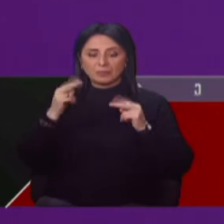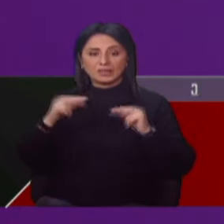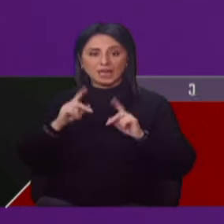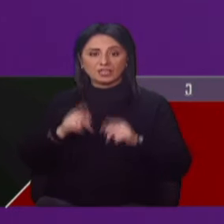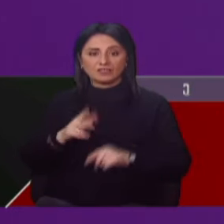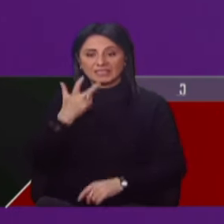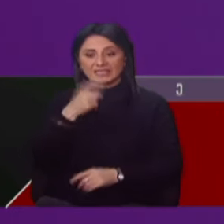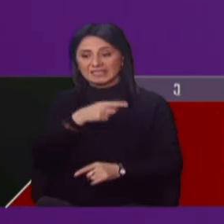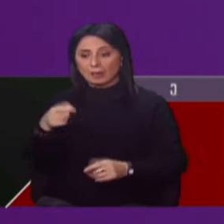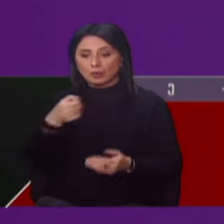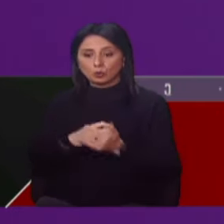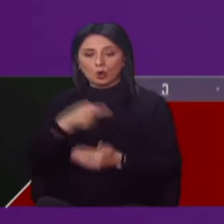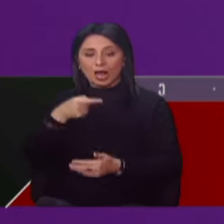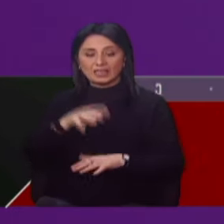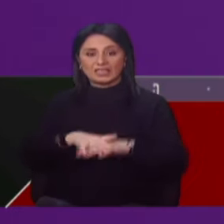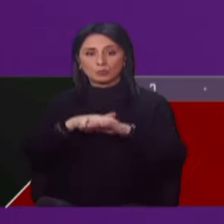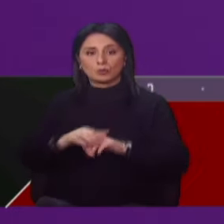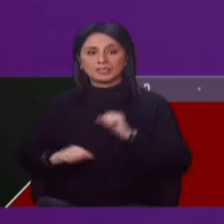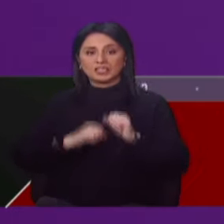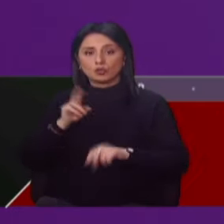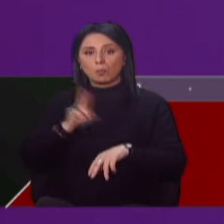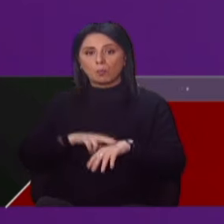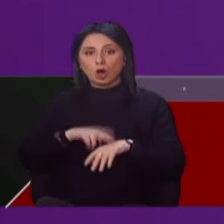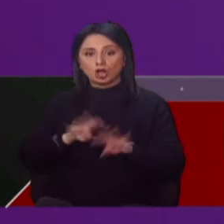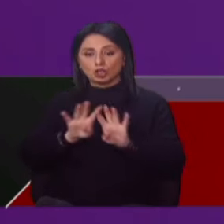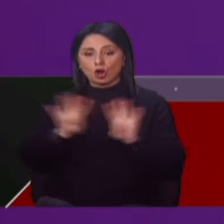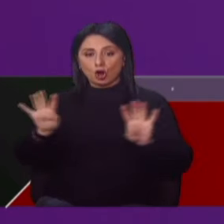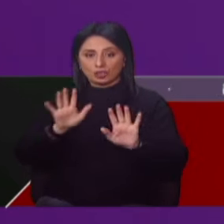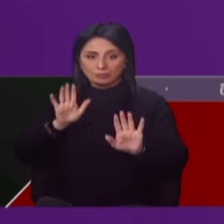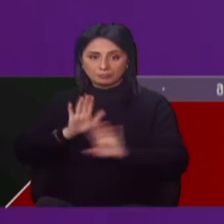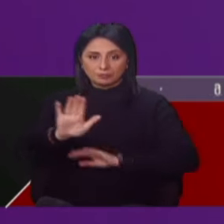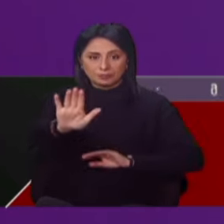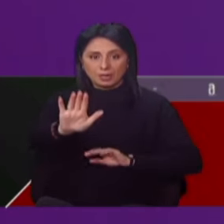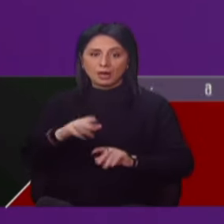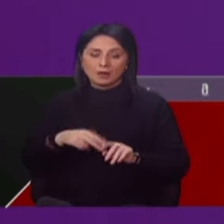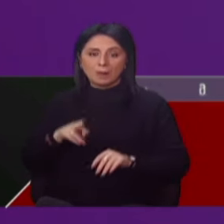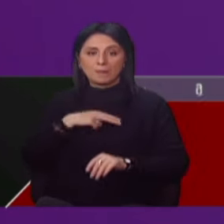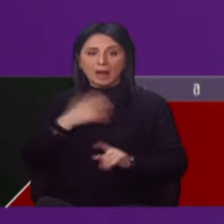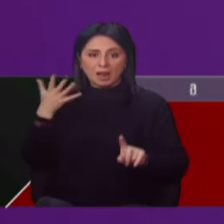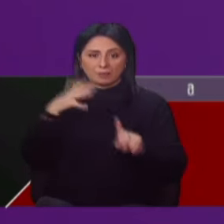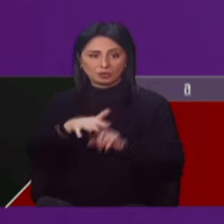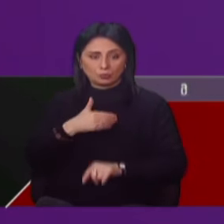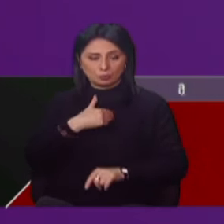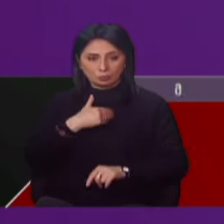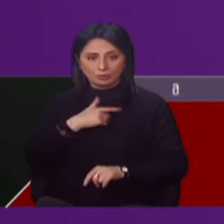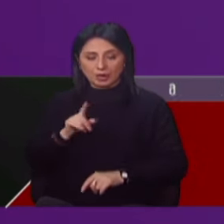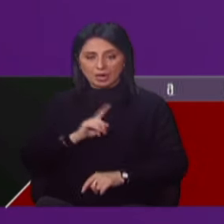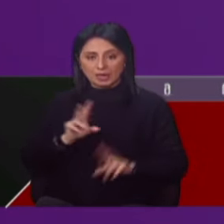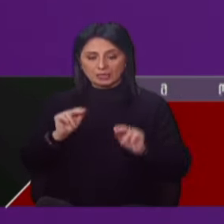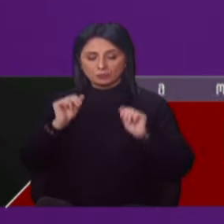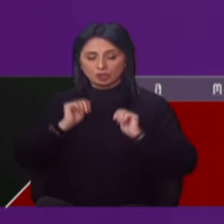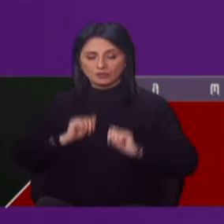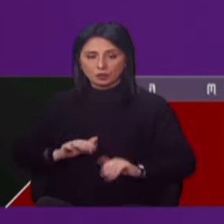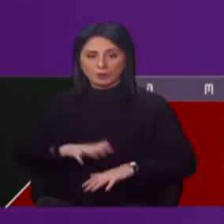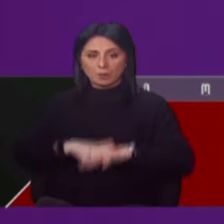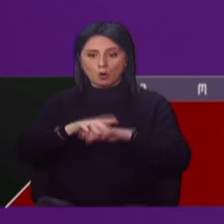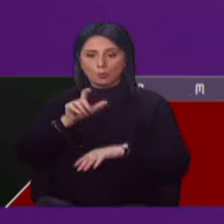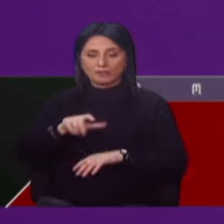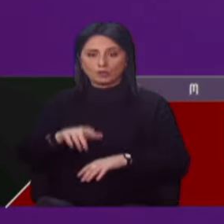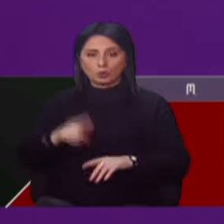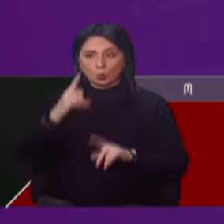რომ 300-დან 1000-მდე მომიტინგე ცდილობდა პოლიციის კორდონის გარღვევას და პარლამენტში შეჭრას, რასაც მშვიდობიანი